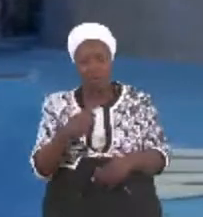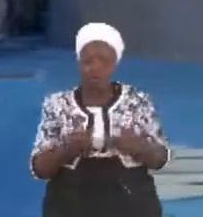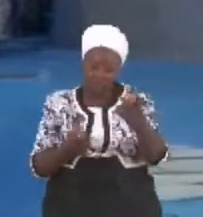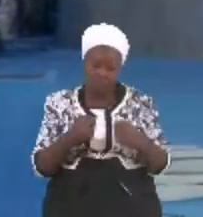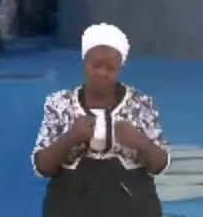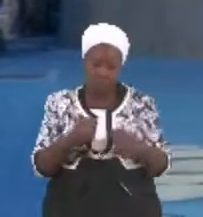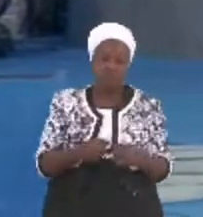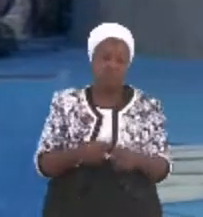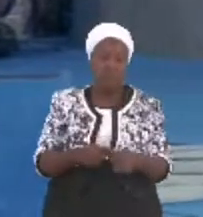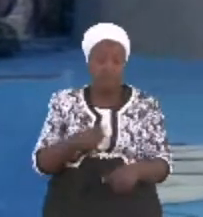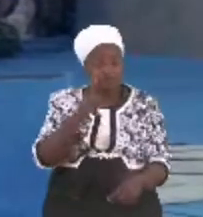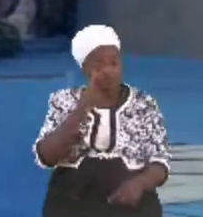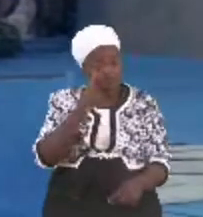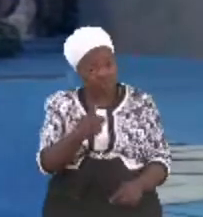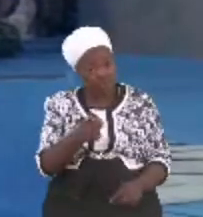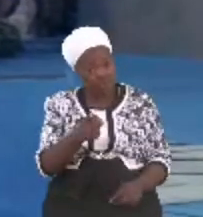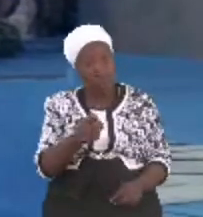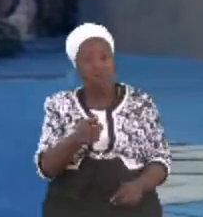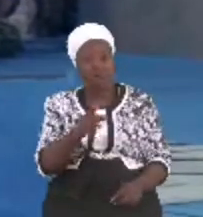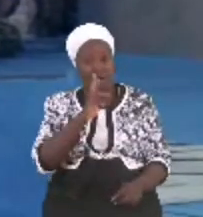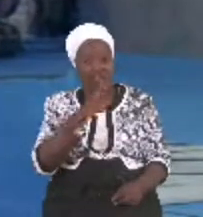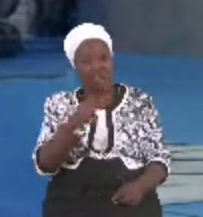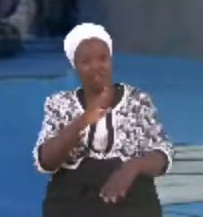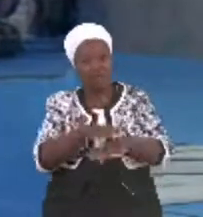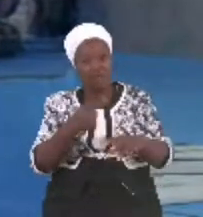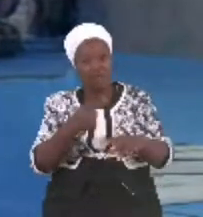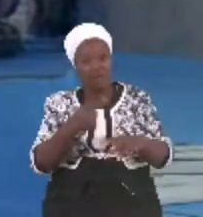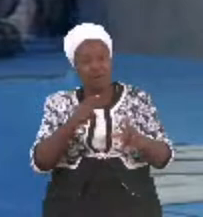viens. C'est toi que le Seigneur appelle.